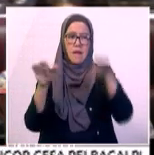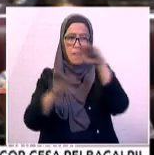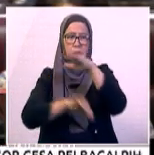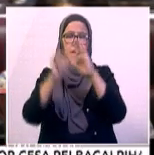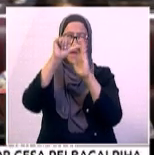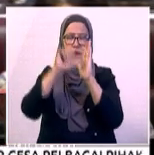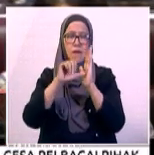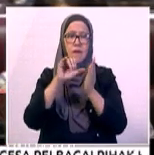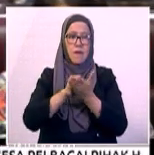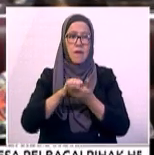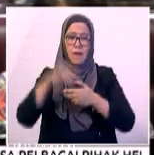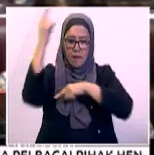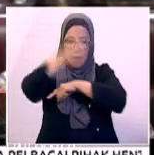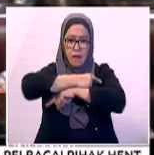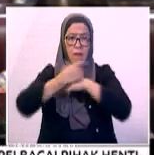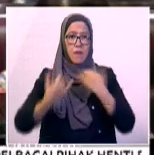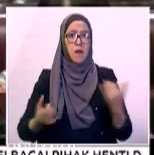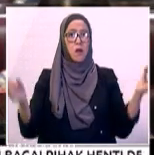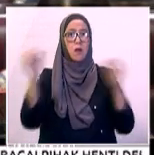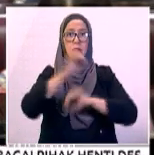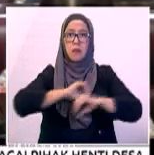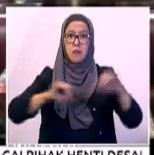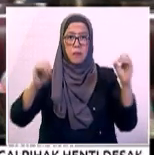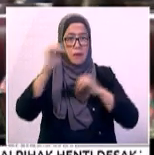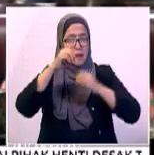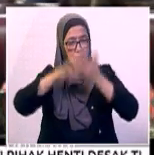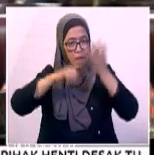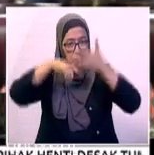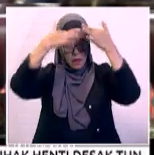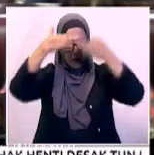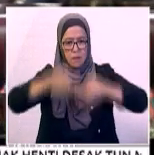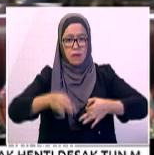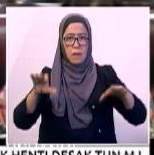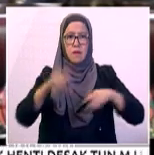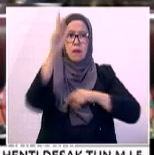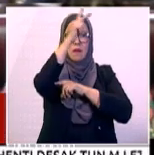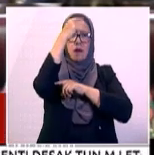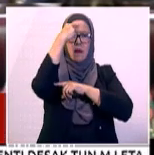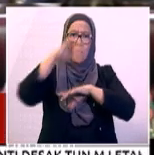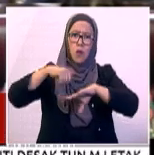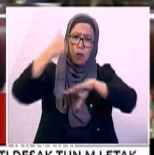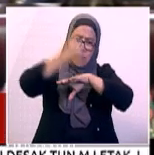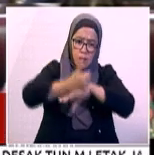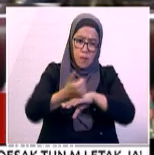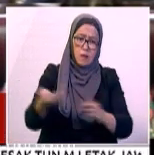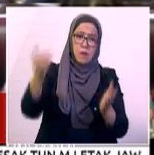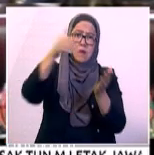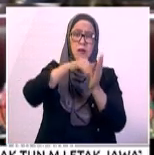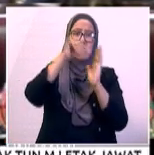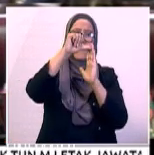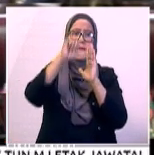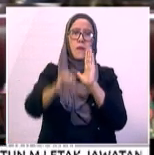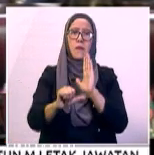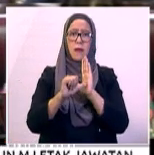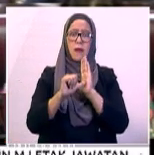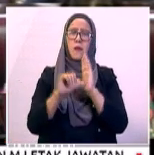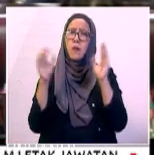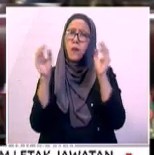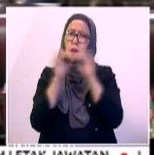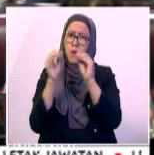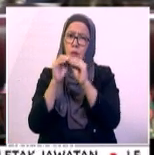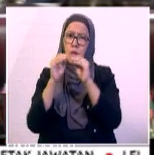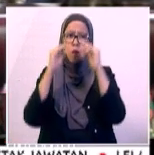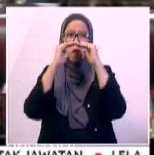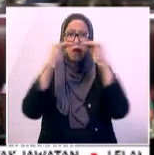Hari ini belum ada apa-apa keputusan dibuat oleh pihak kerajaan untuk sama ada nak wujudkan semula akta yang bersifat lebih adil dan